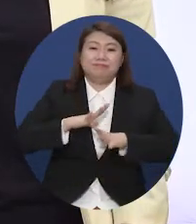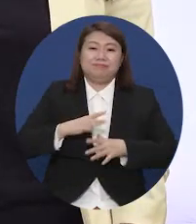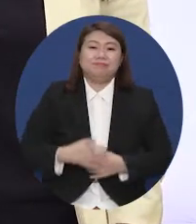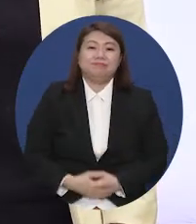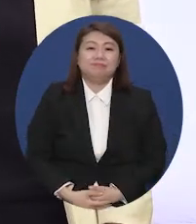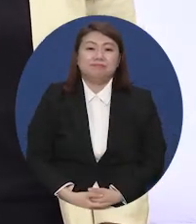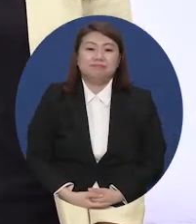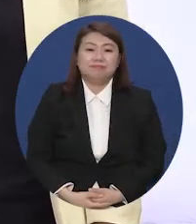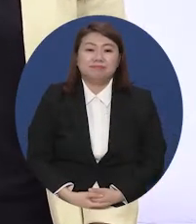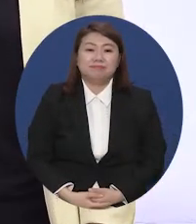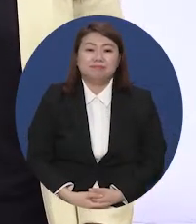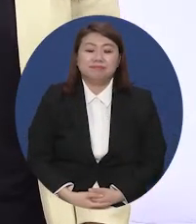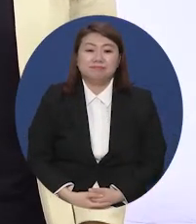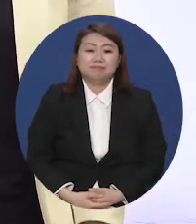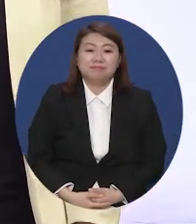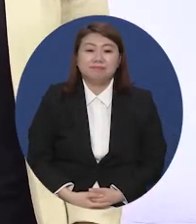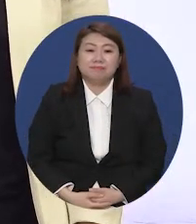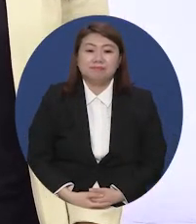매우 놀랐습니다